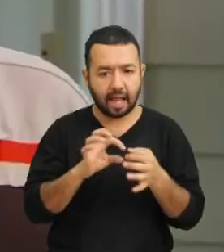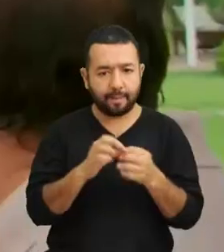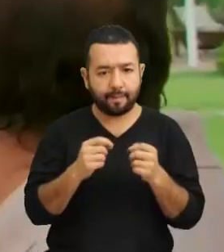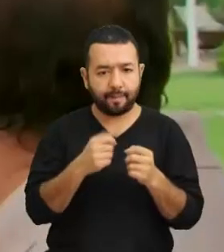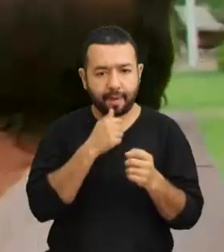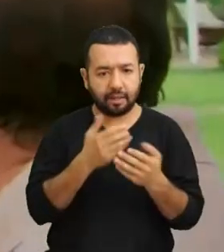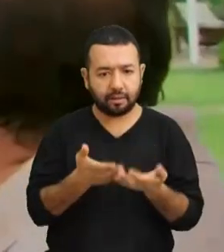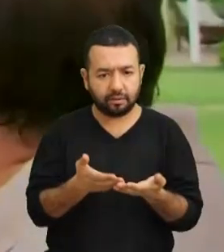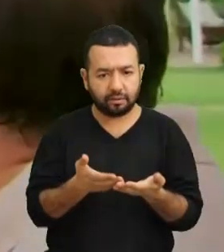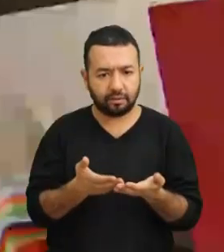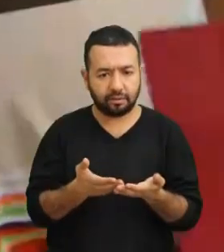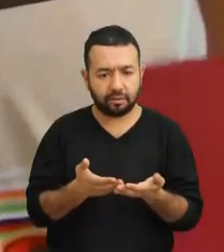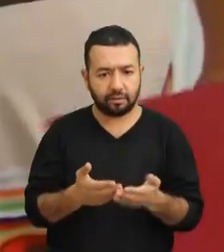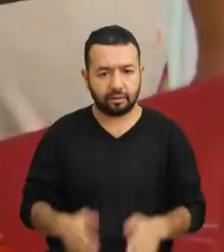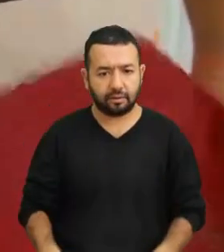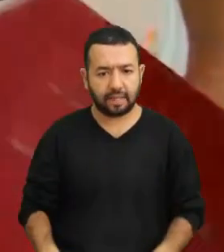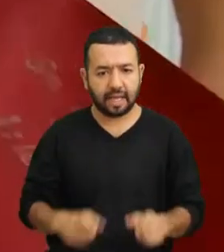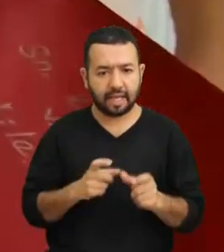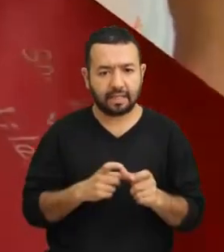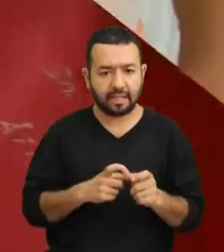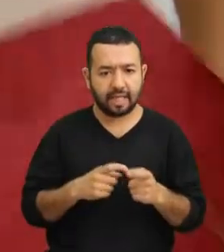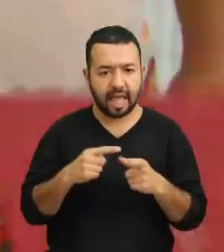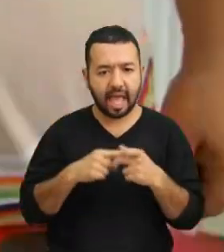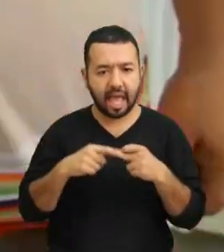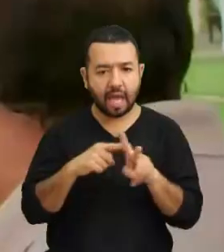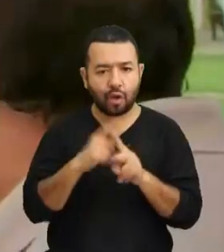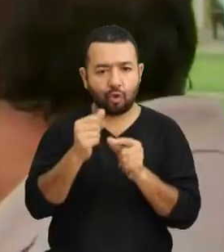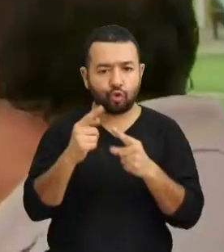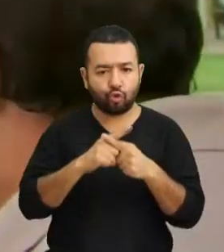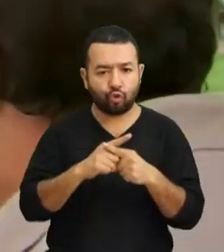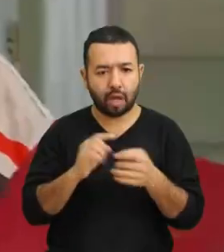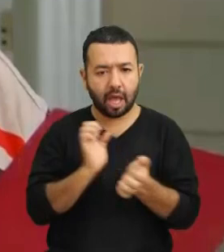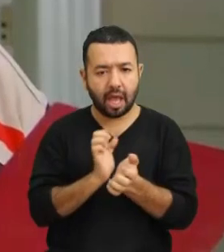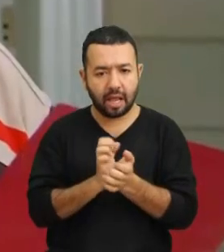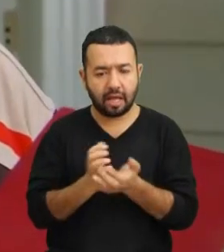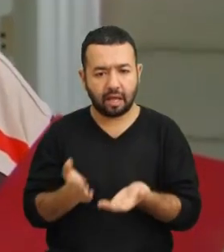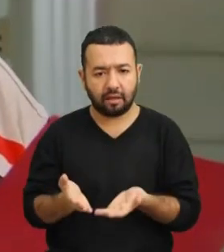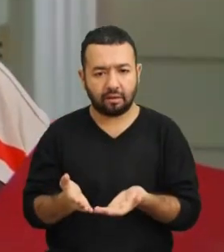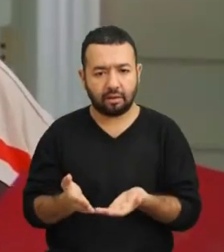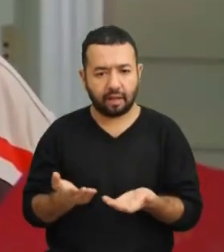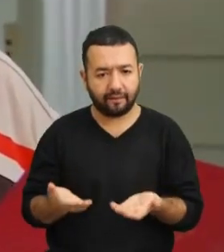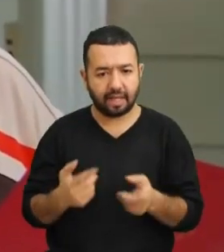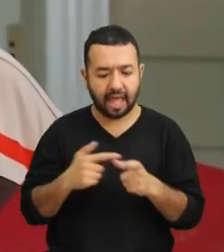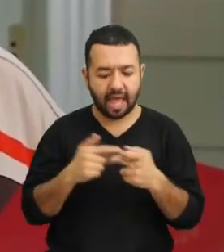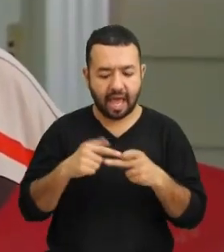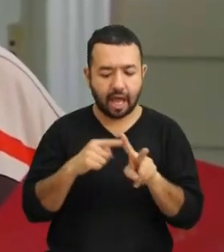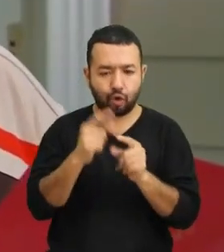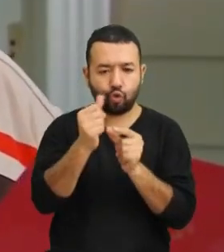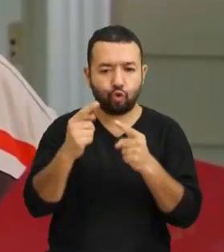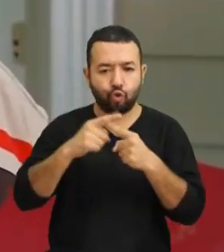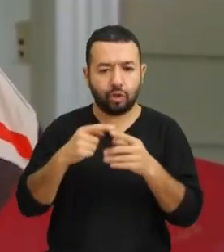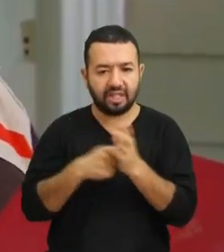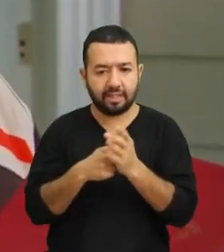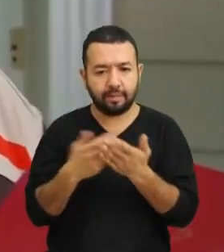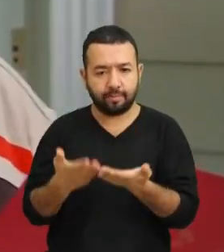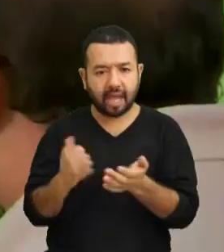ya efendim. Allah Allah. Sayın Erküt Bey ve ailesi. Evet. Erküt bir isim efendim.